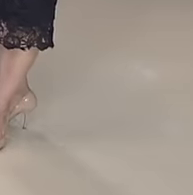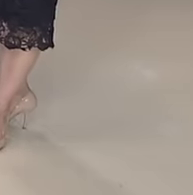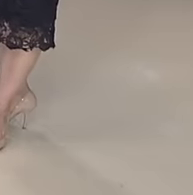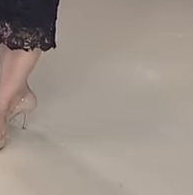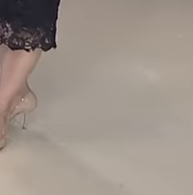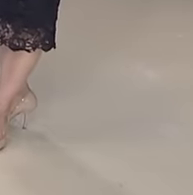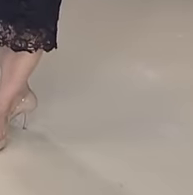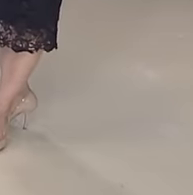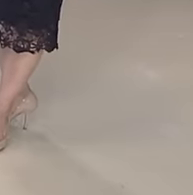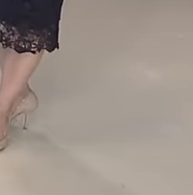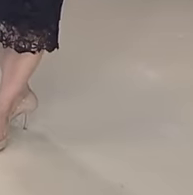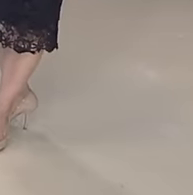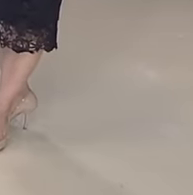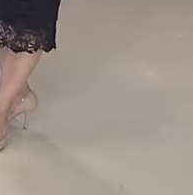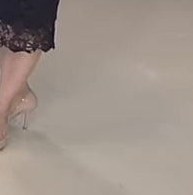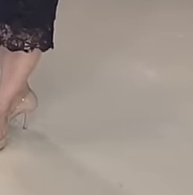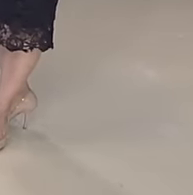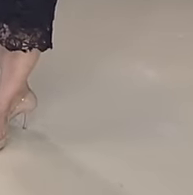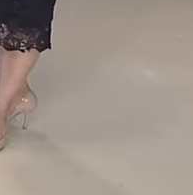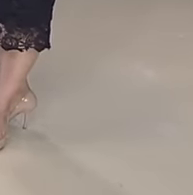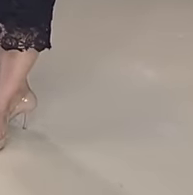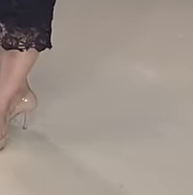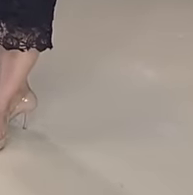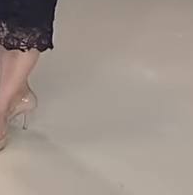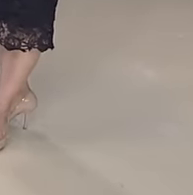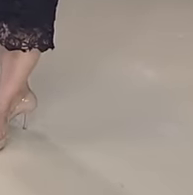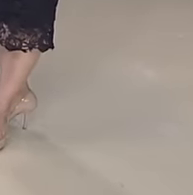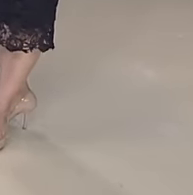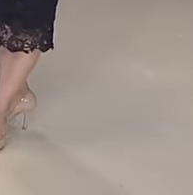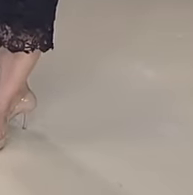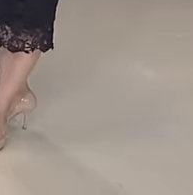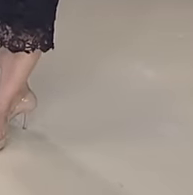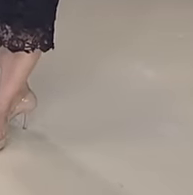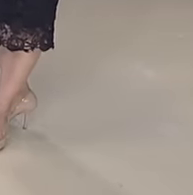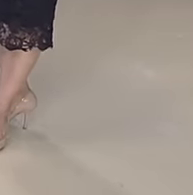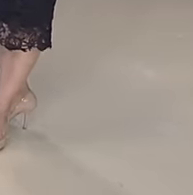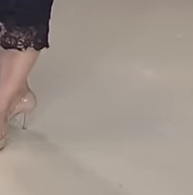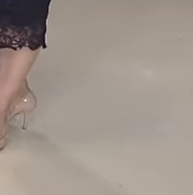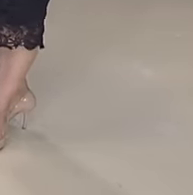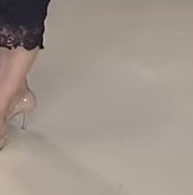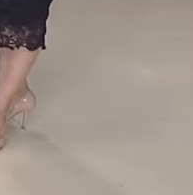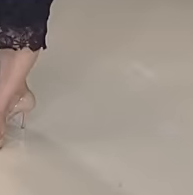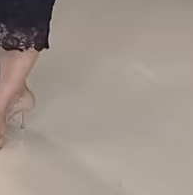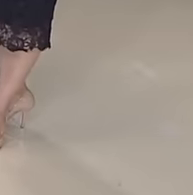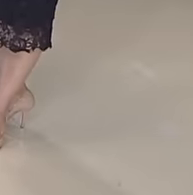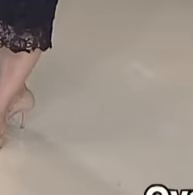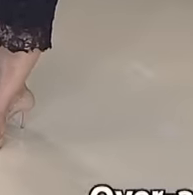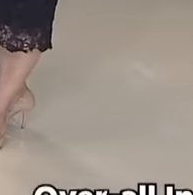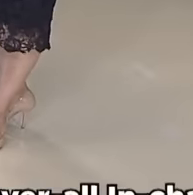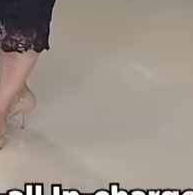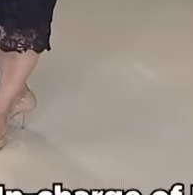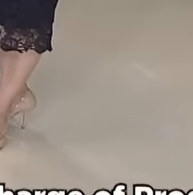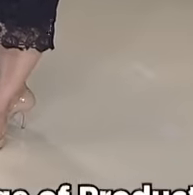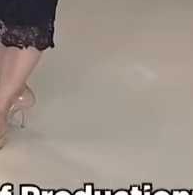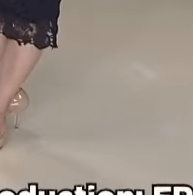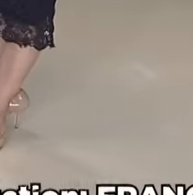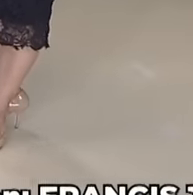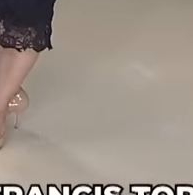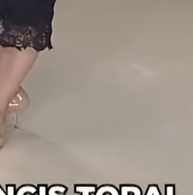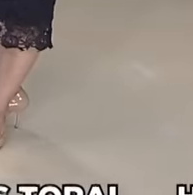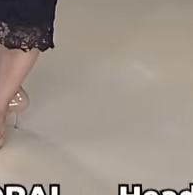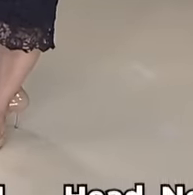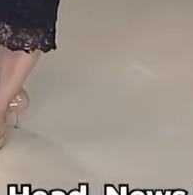Oh wow, congrats sa Rewind. Ayan. Ang galing. Star Cinema kay Chris Gasman. Congrats!